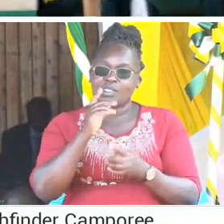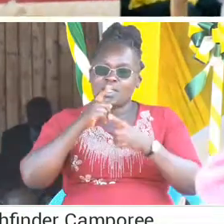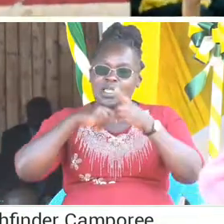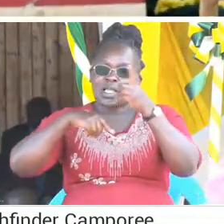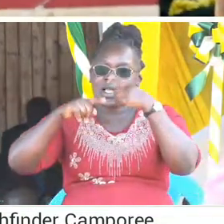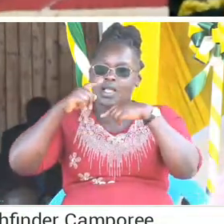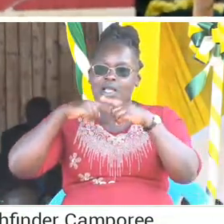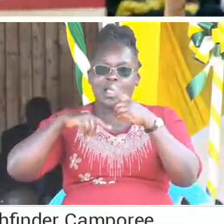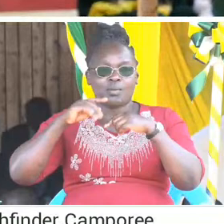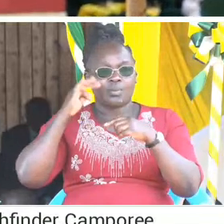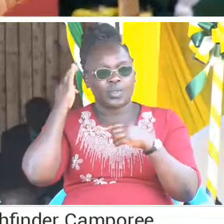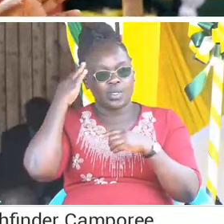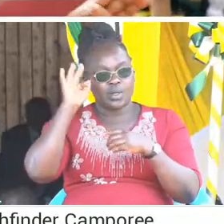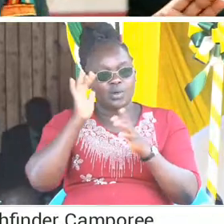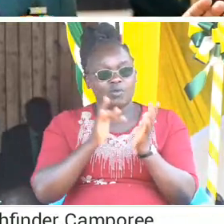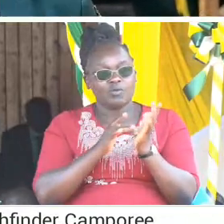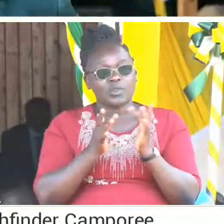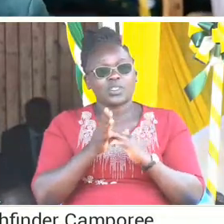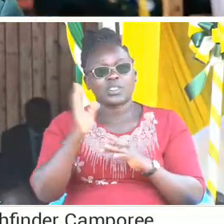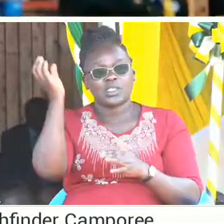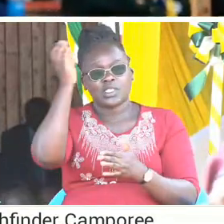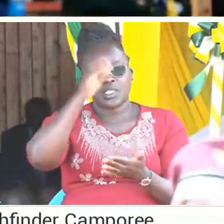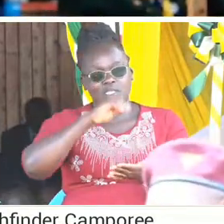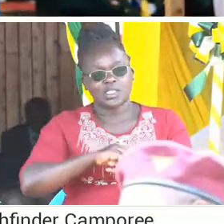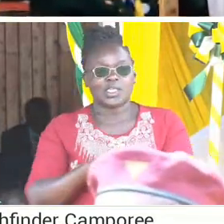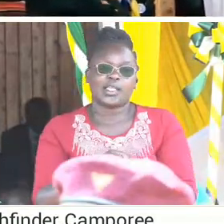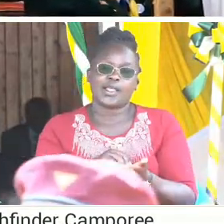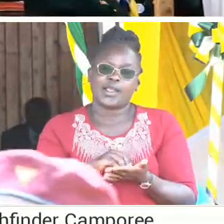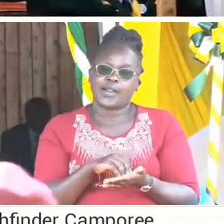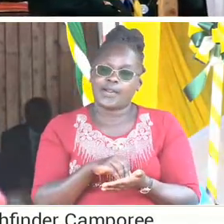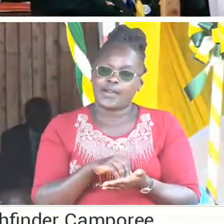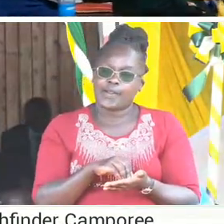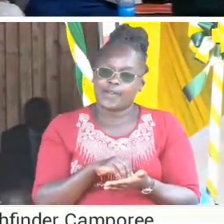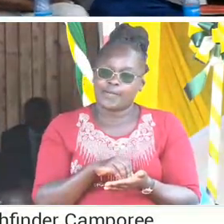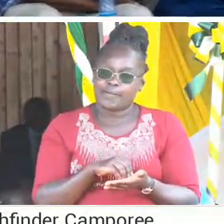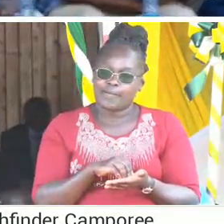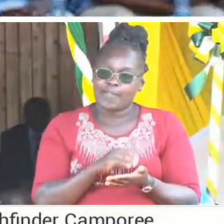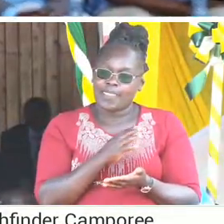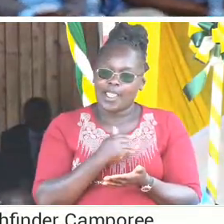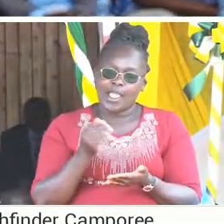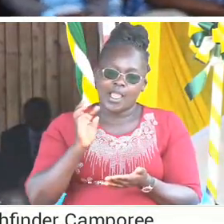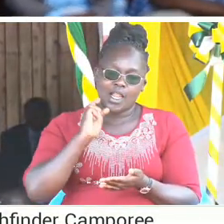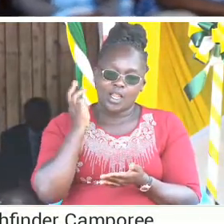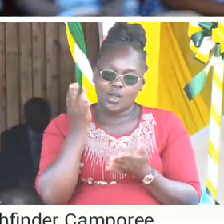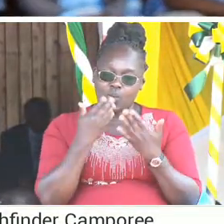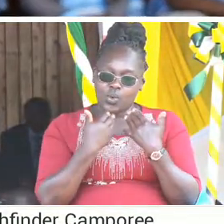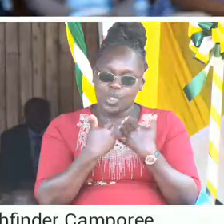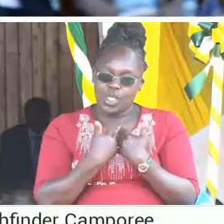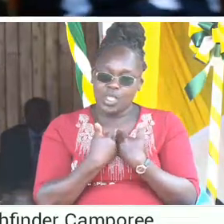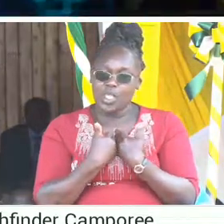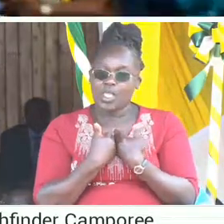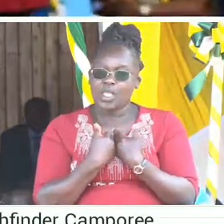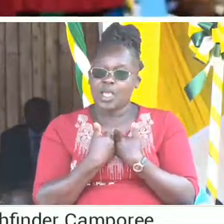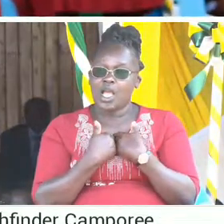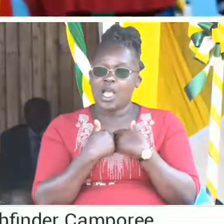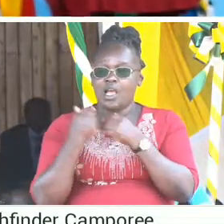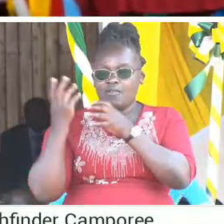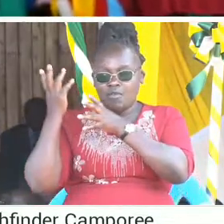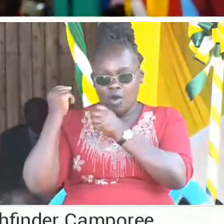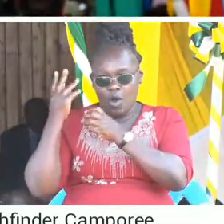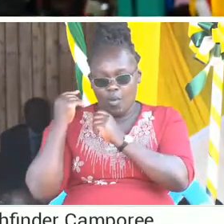asifiwe. Amen. Kama kuna ahadi, ninaitamani itimie haraka. Yaani hata ikikawia, ninasema